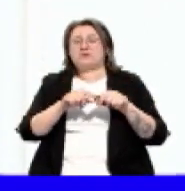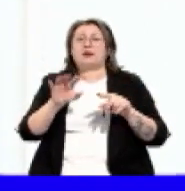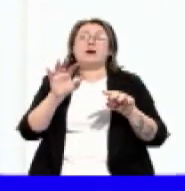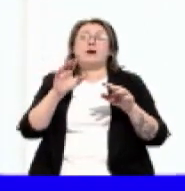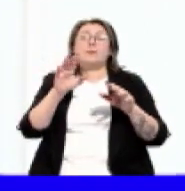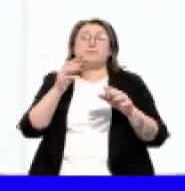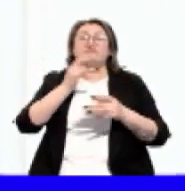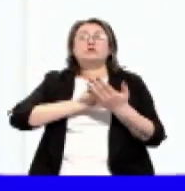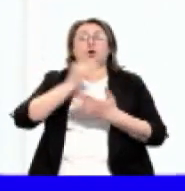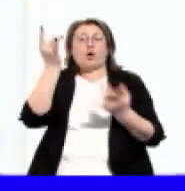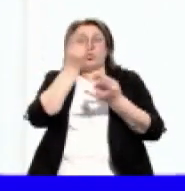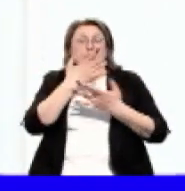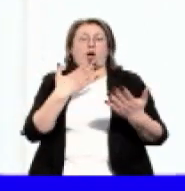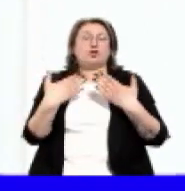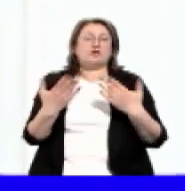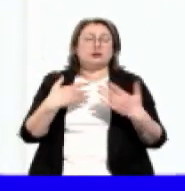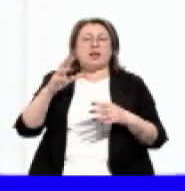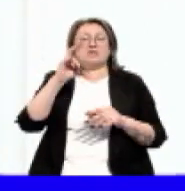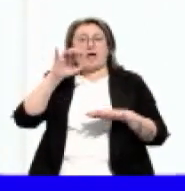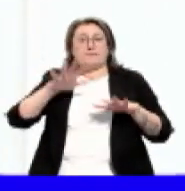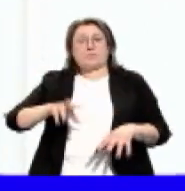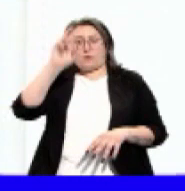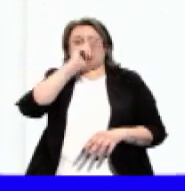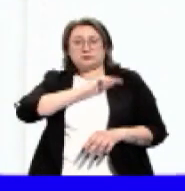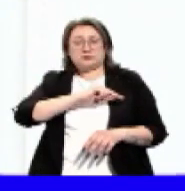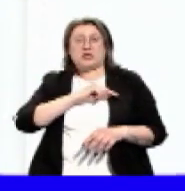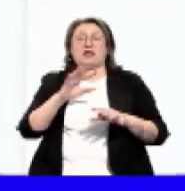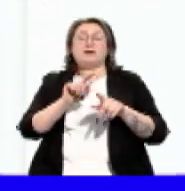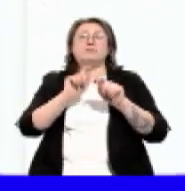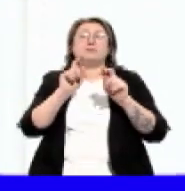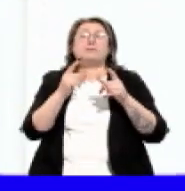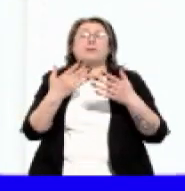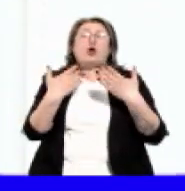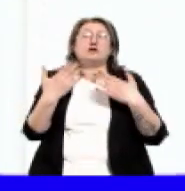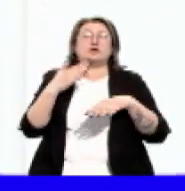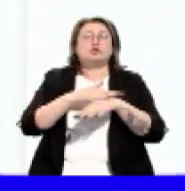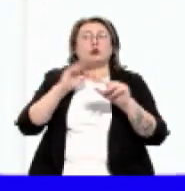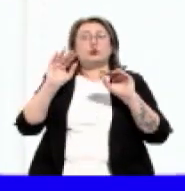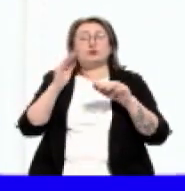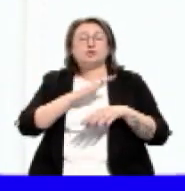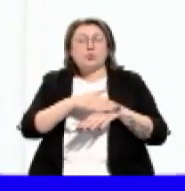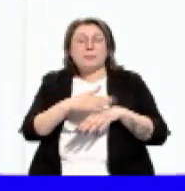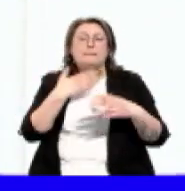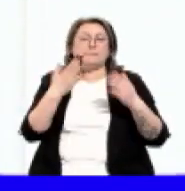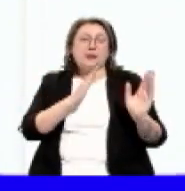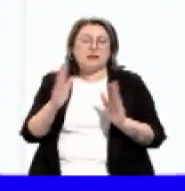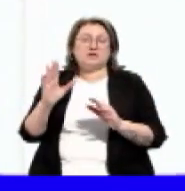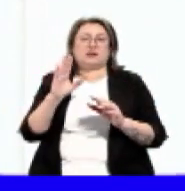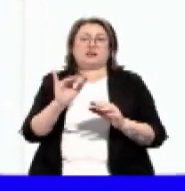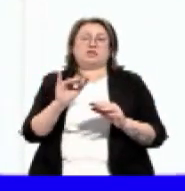высокой культуры взаимоотношений на государственной службе, созданию атмосферы добропорядочности и касательно предупреждения